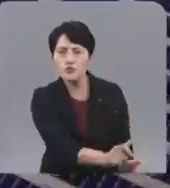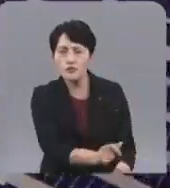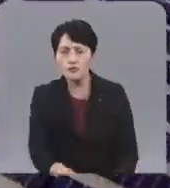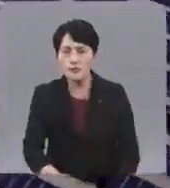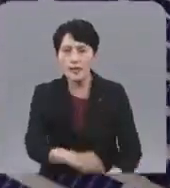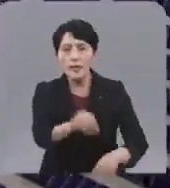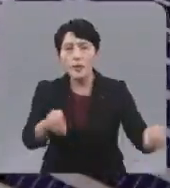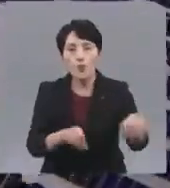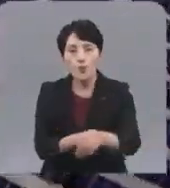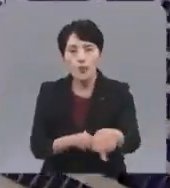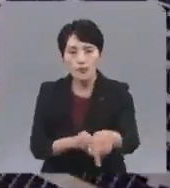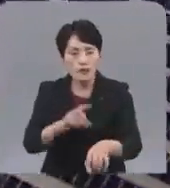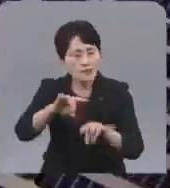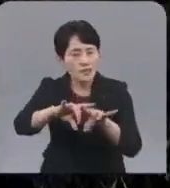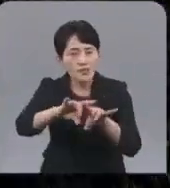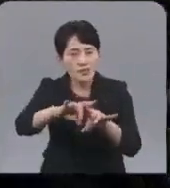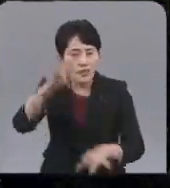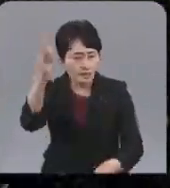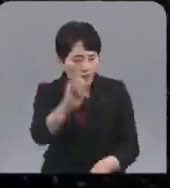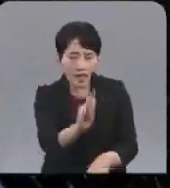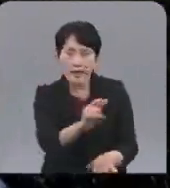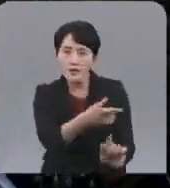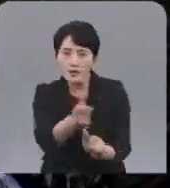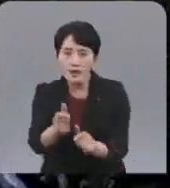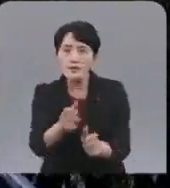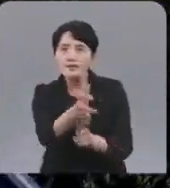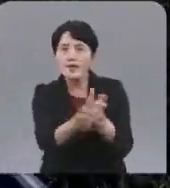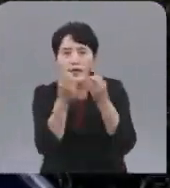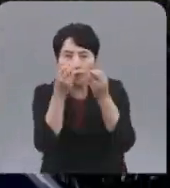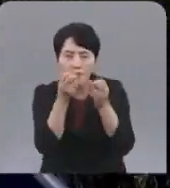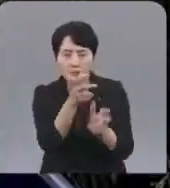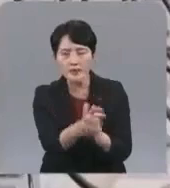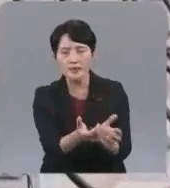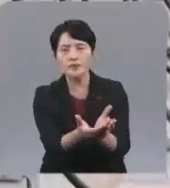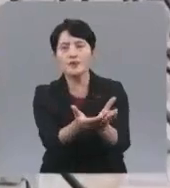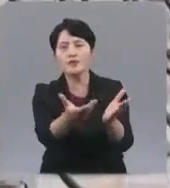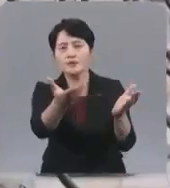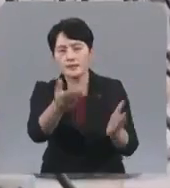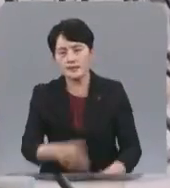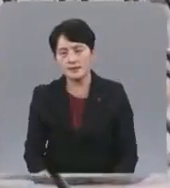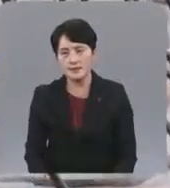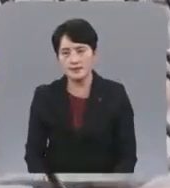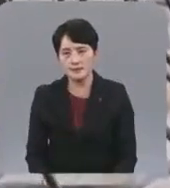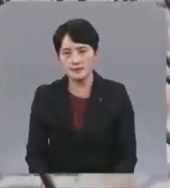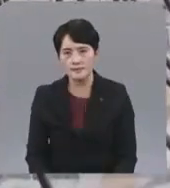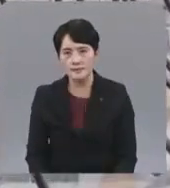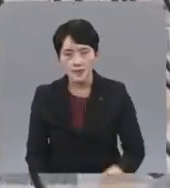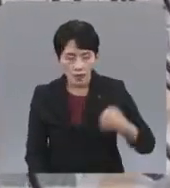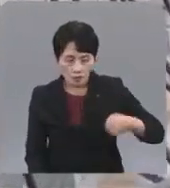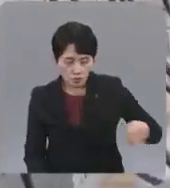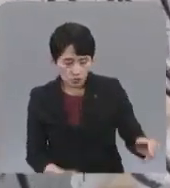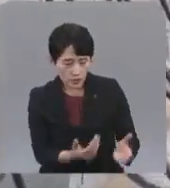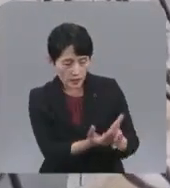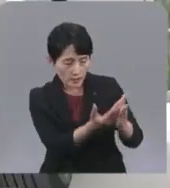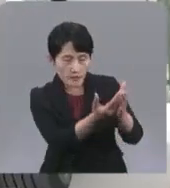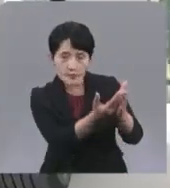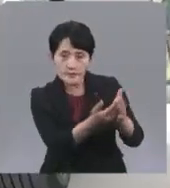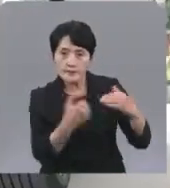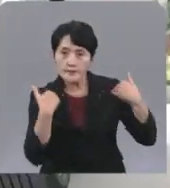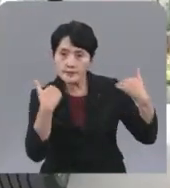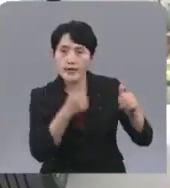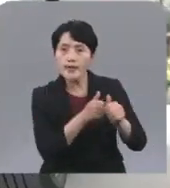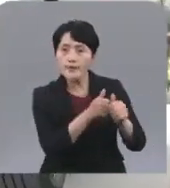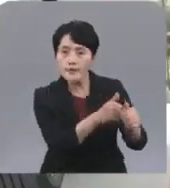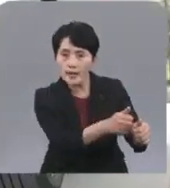secteurs tels que les véhicules électroniques l'accumulateur électrique et l'énergie solaire photovoltaïque se sont développé de ce fait le coefficient